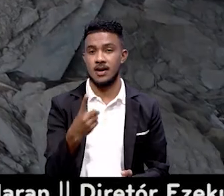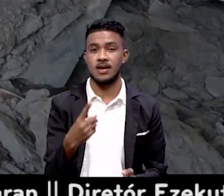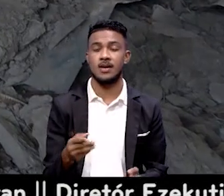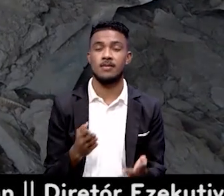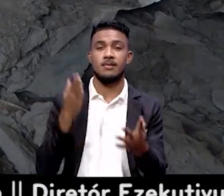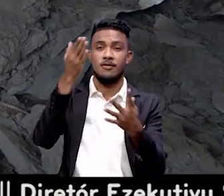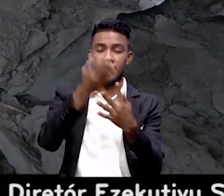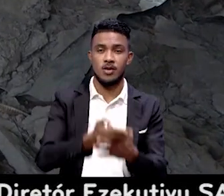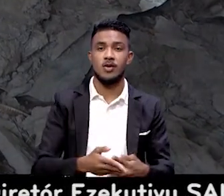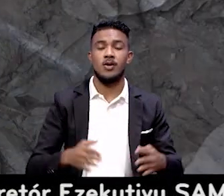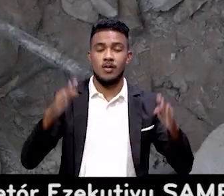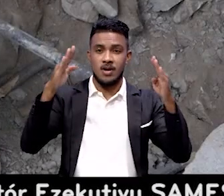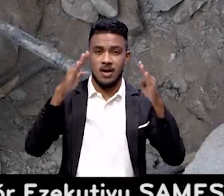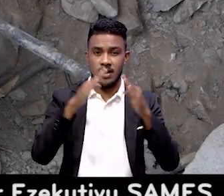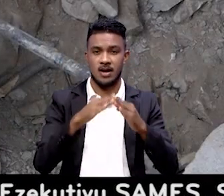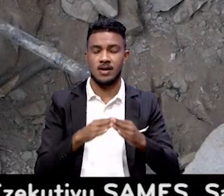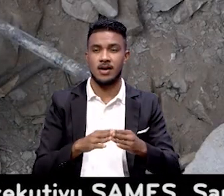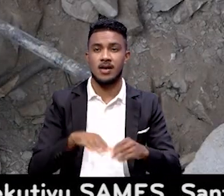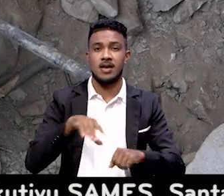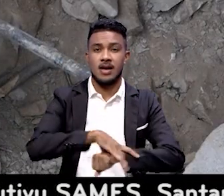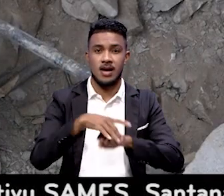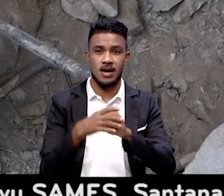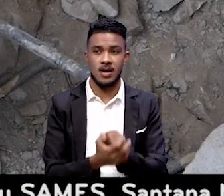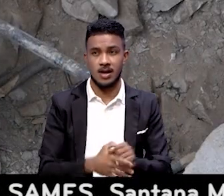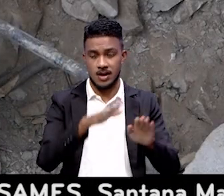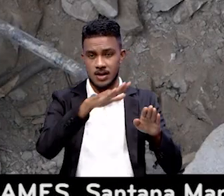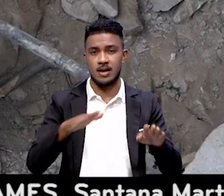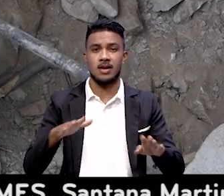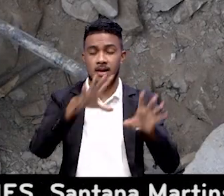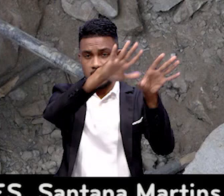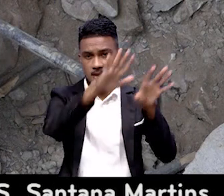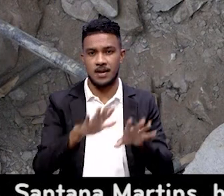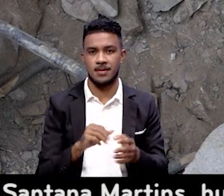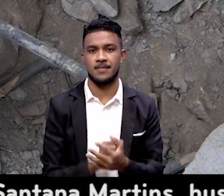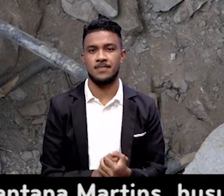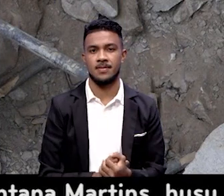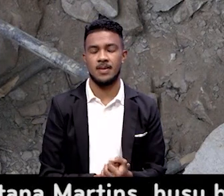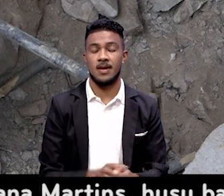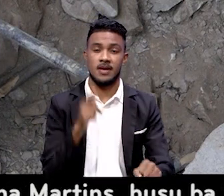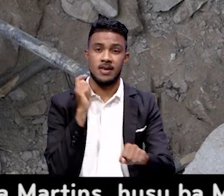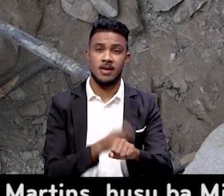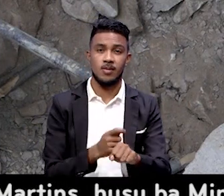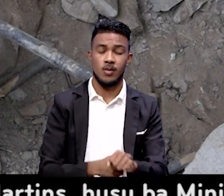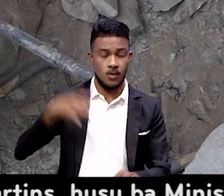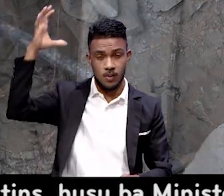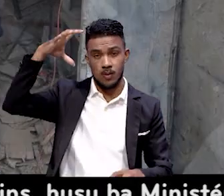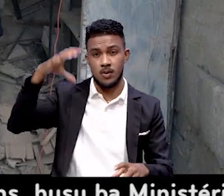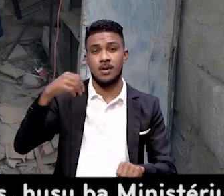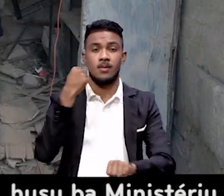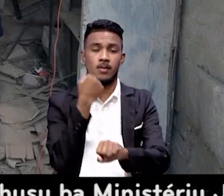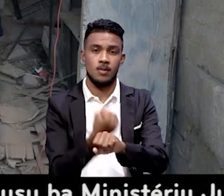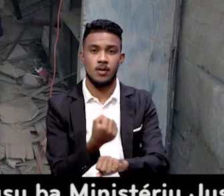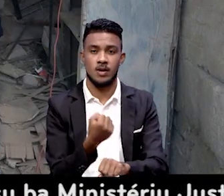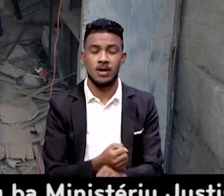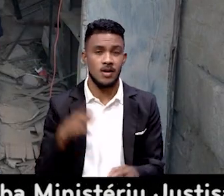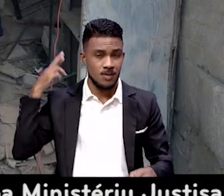hote istas ni mak. Ni hote rai hote ane hantere. Jeng. Antau ngamai momentu de udang bot maka si de loro de